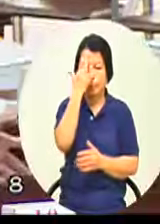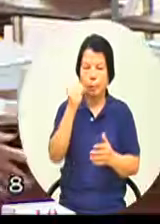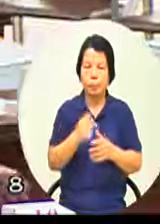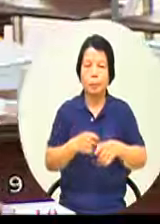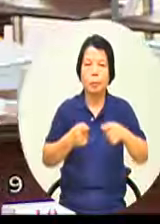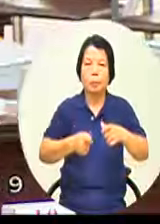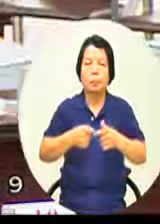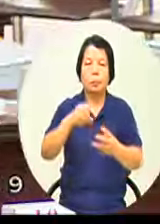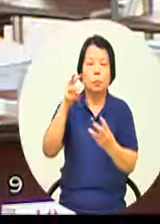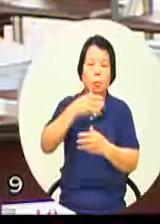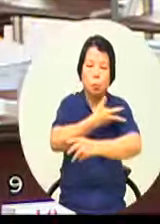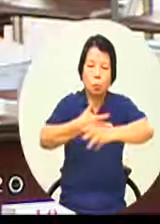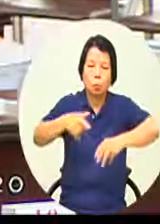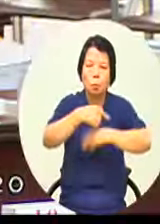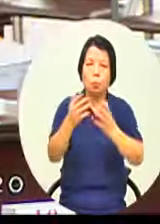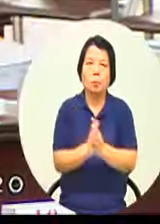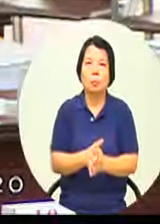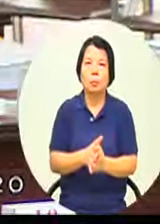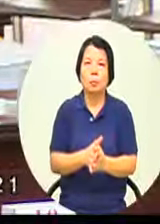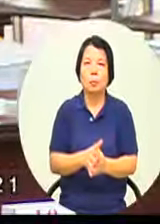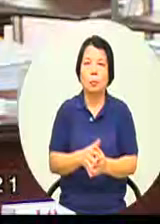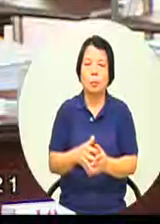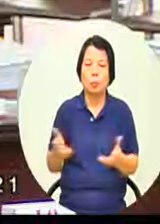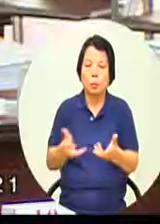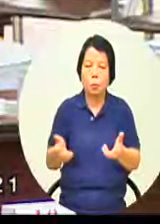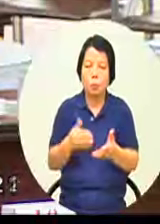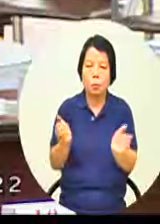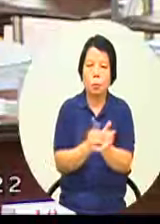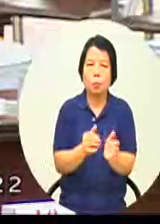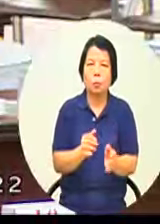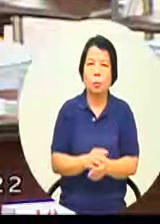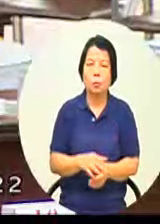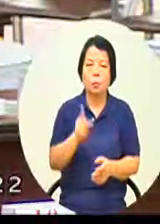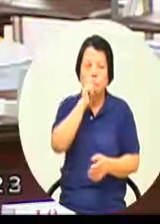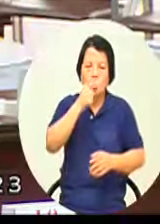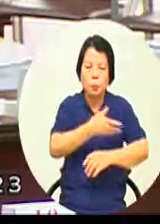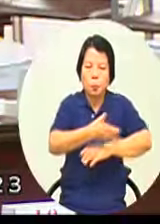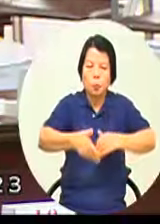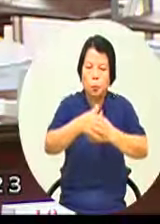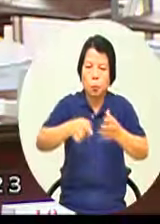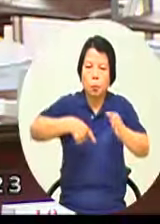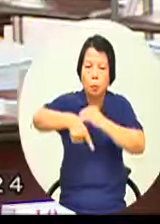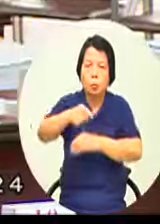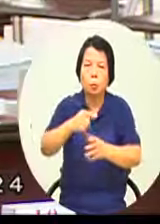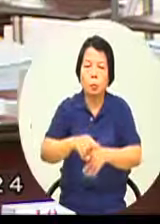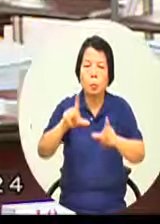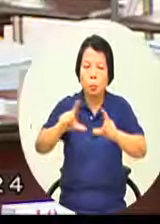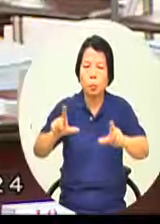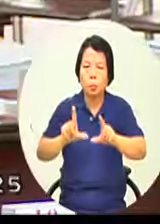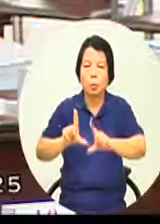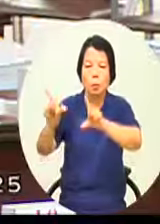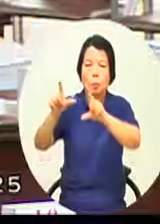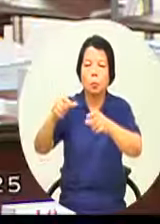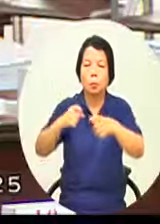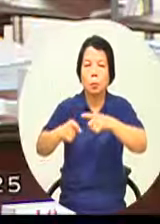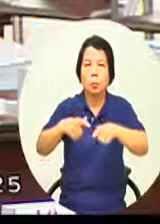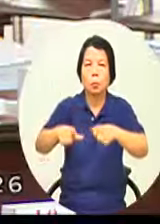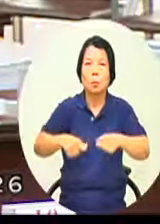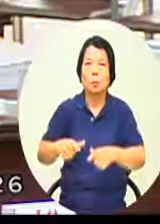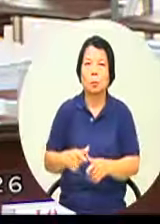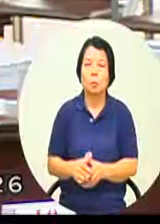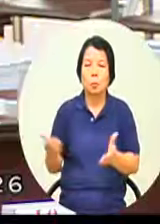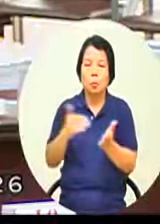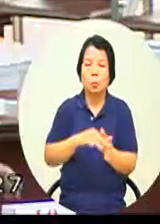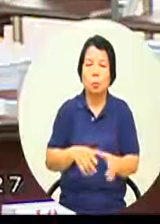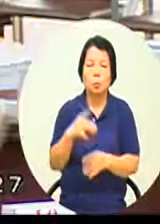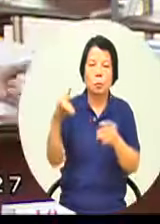规个设起来对不对？吼，伫这边呢。把污水拍去迄个大龙公园，顶底顺着这个公园设进出来，搁对迄个龙